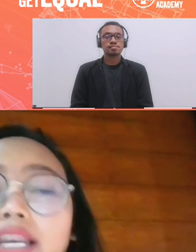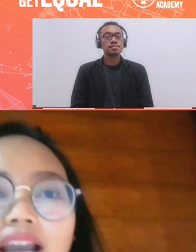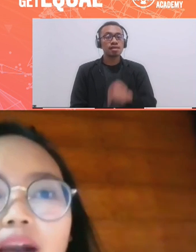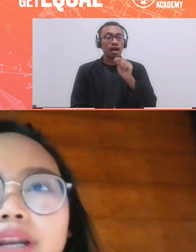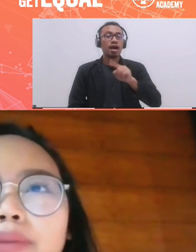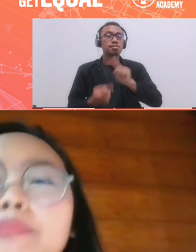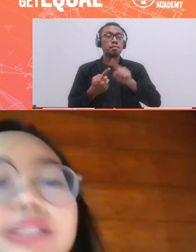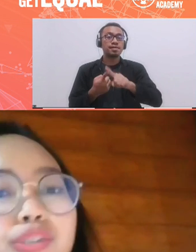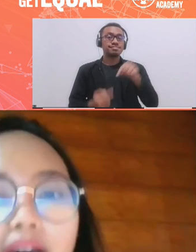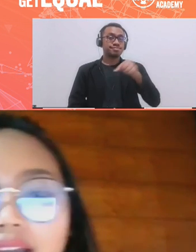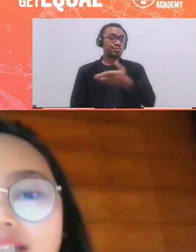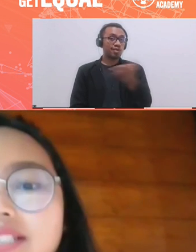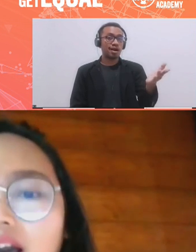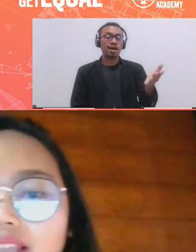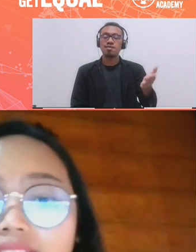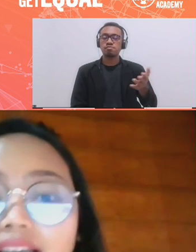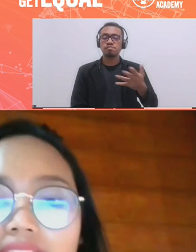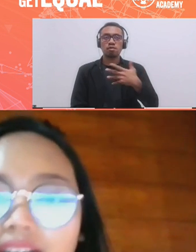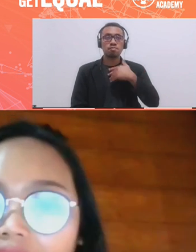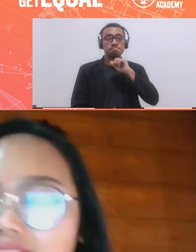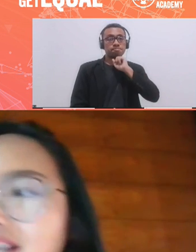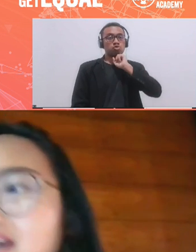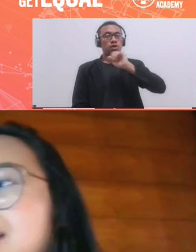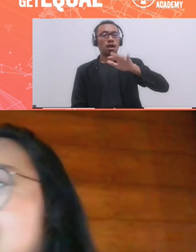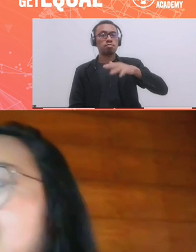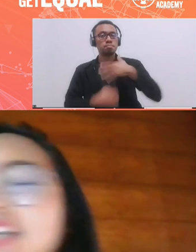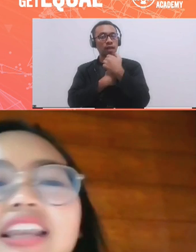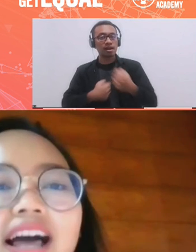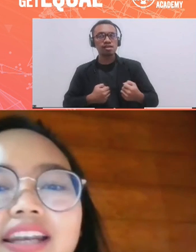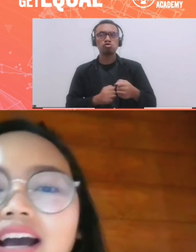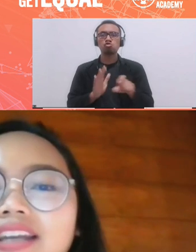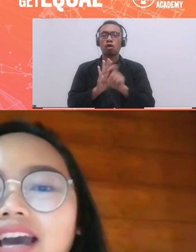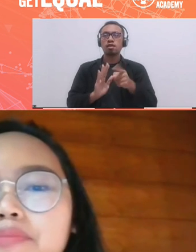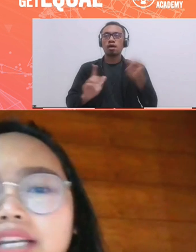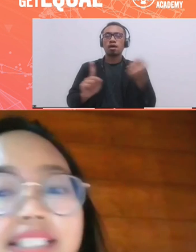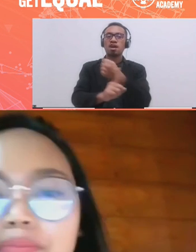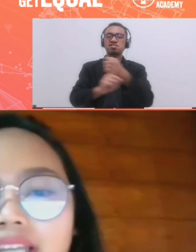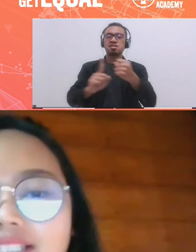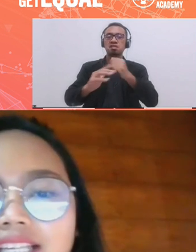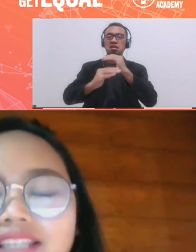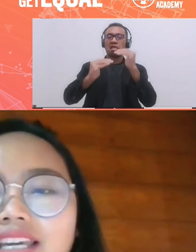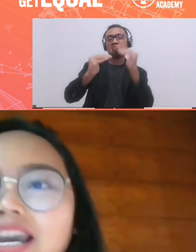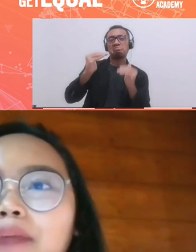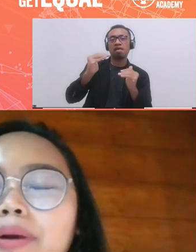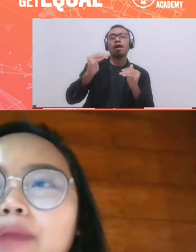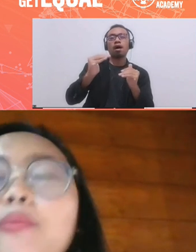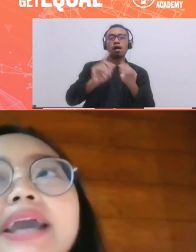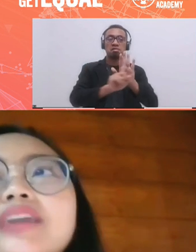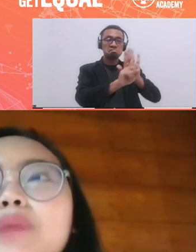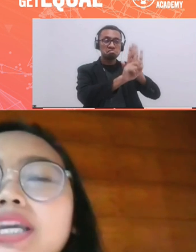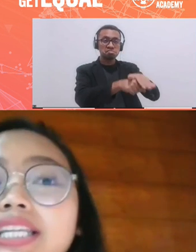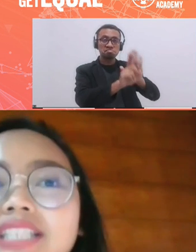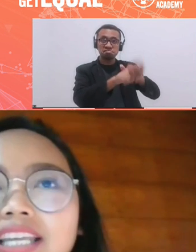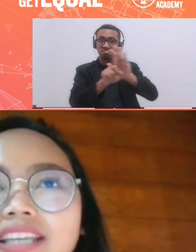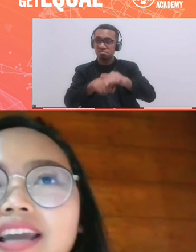untuk tadi ya apa namanya bersuara di saat ada tadi kekerasan, ketidakadilan dan diskriminasi di apa baik